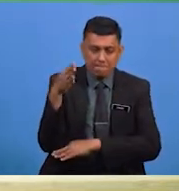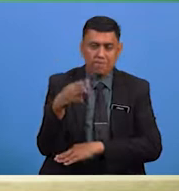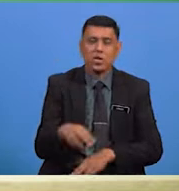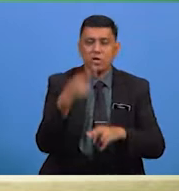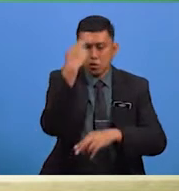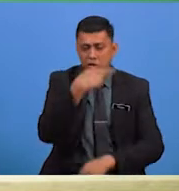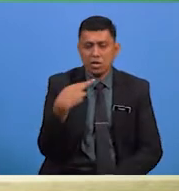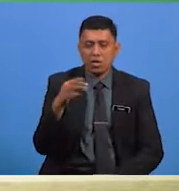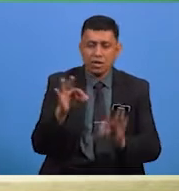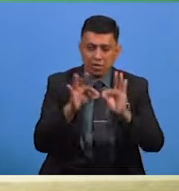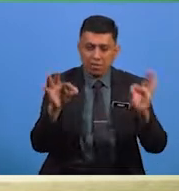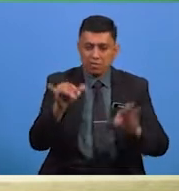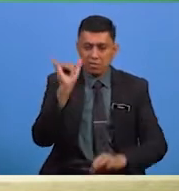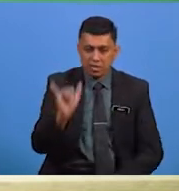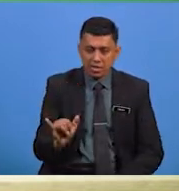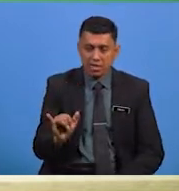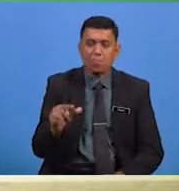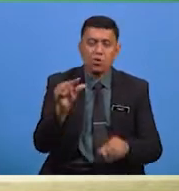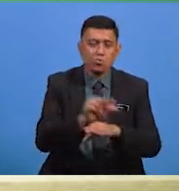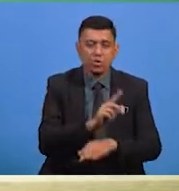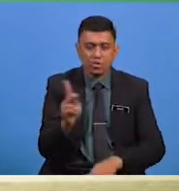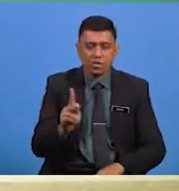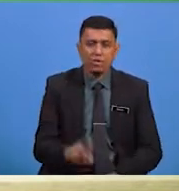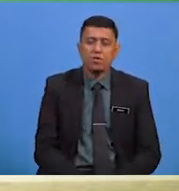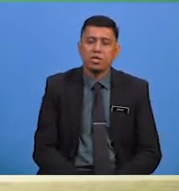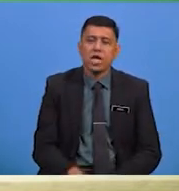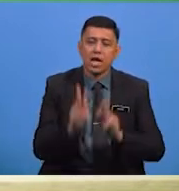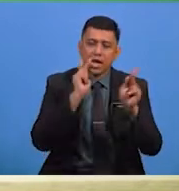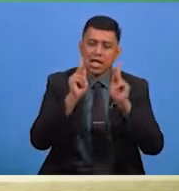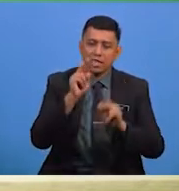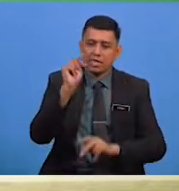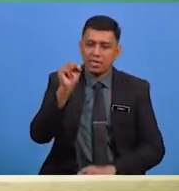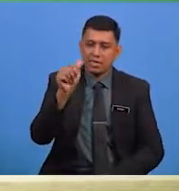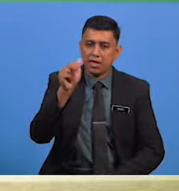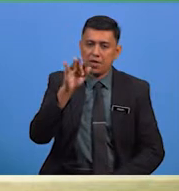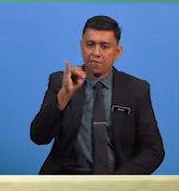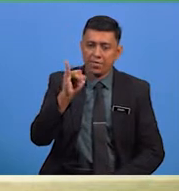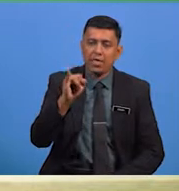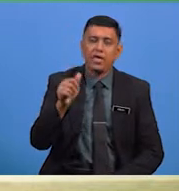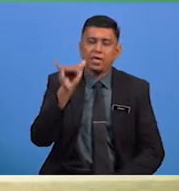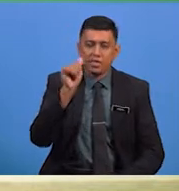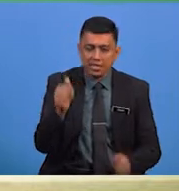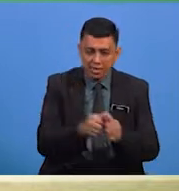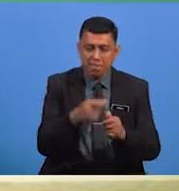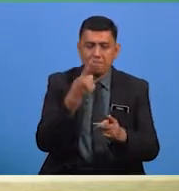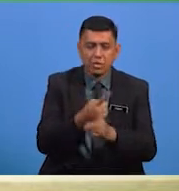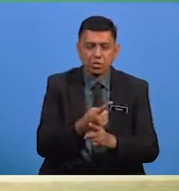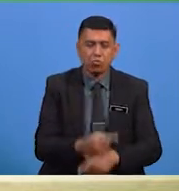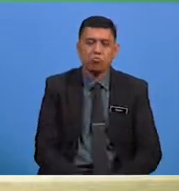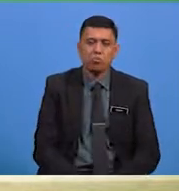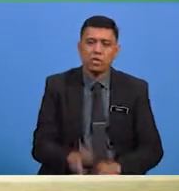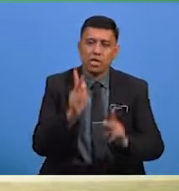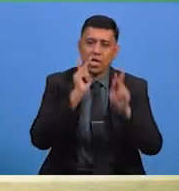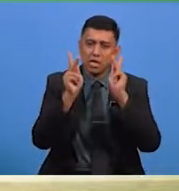merupakan ayat yang menggunakan kata nafi dengan betul. Kakak